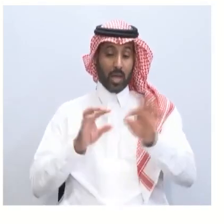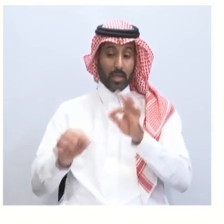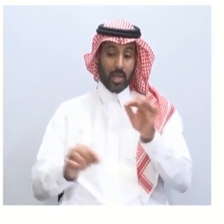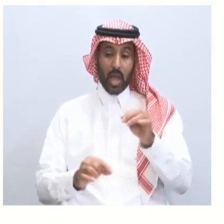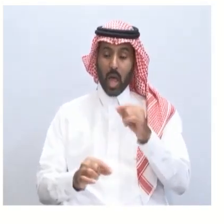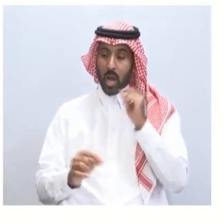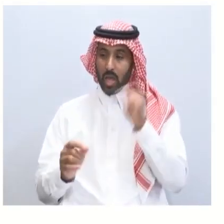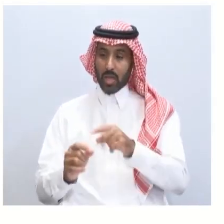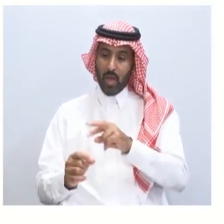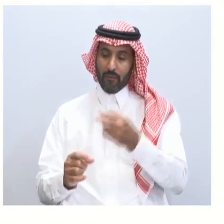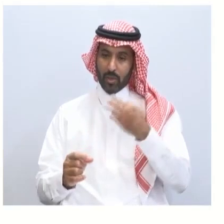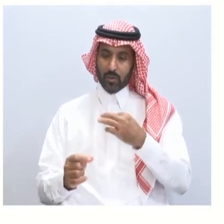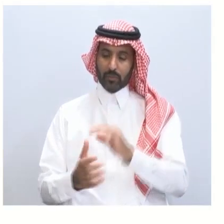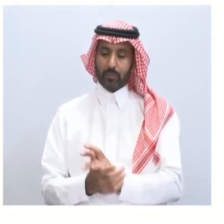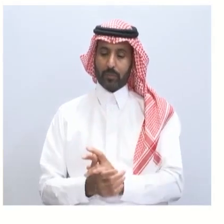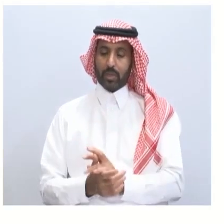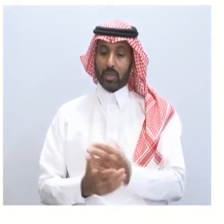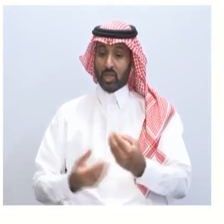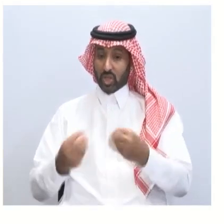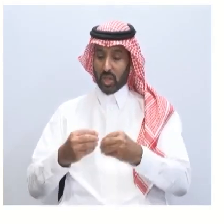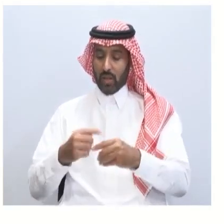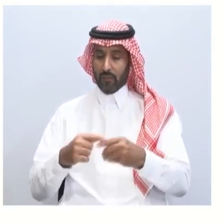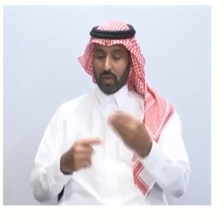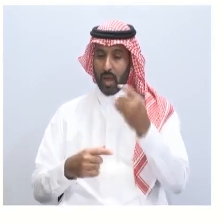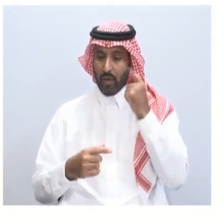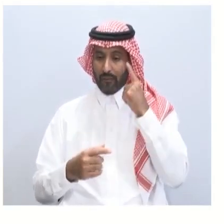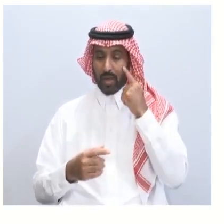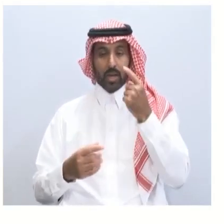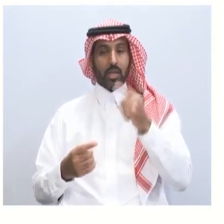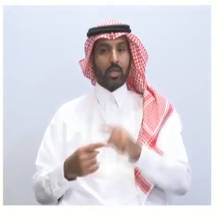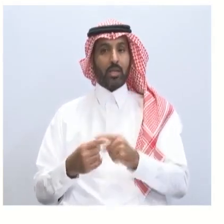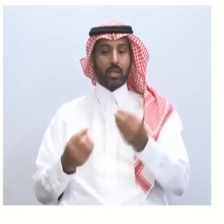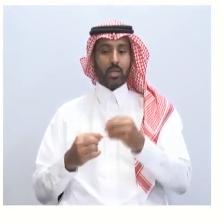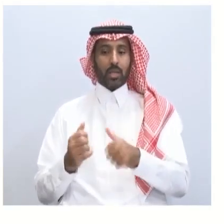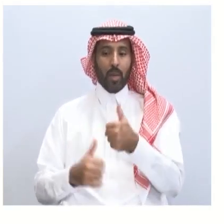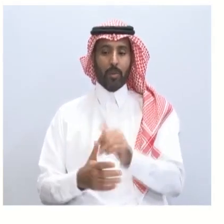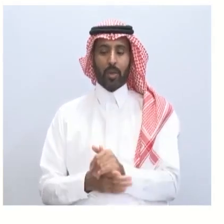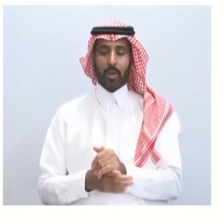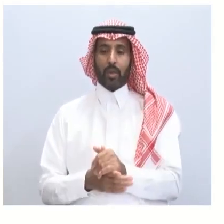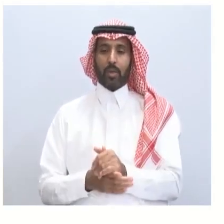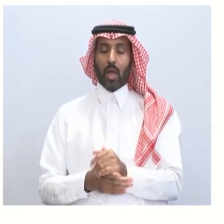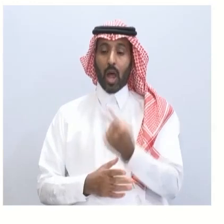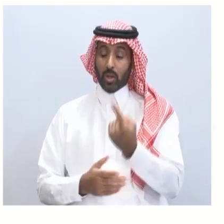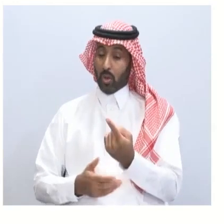النفع عزز الافكار الايجابيه ايضا اطلب المساعده